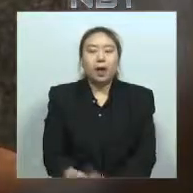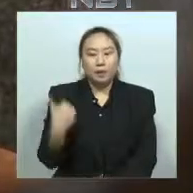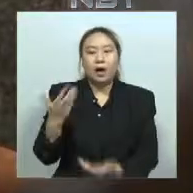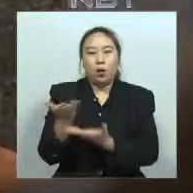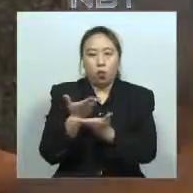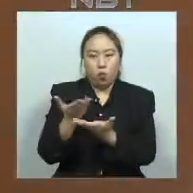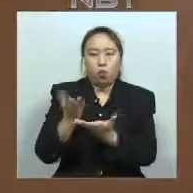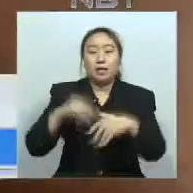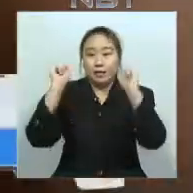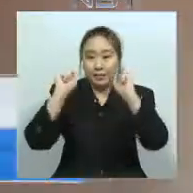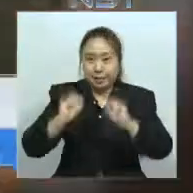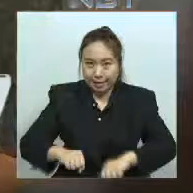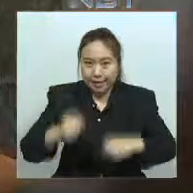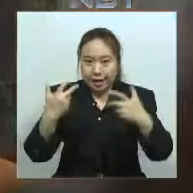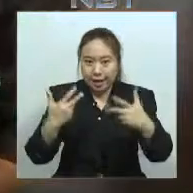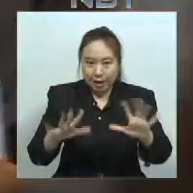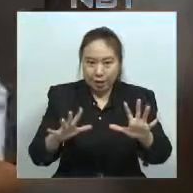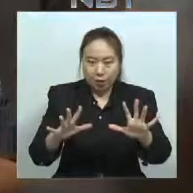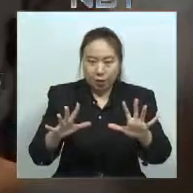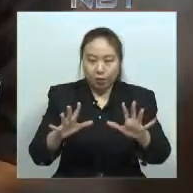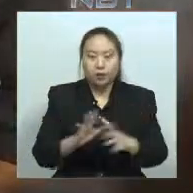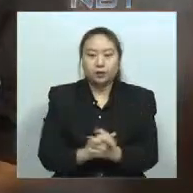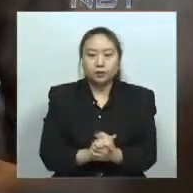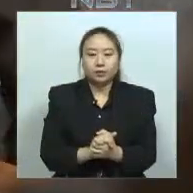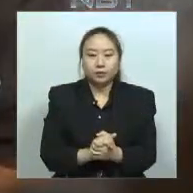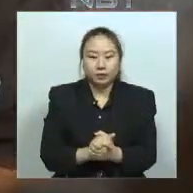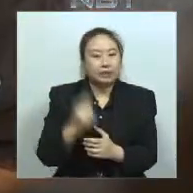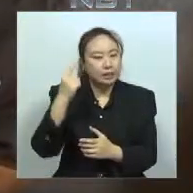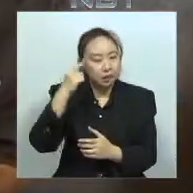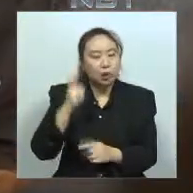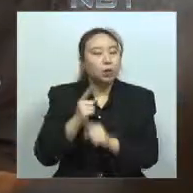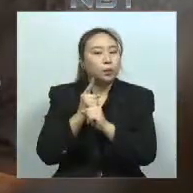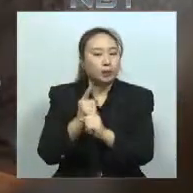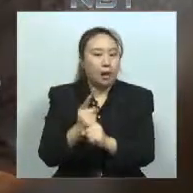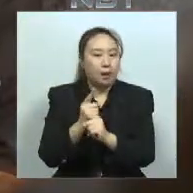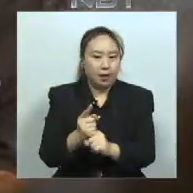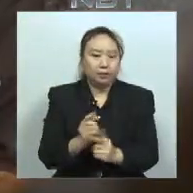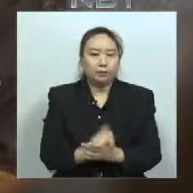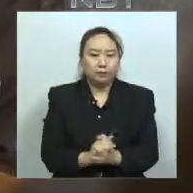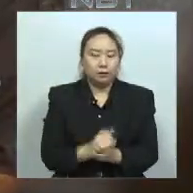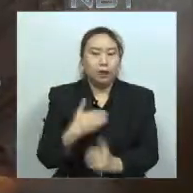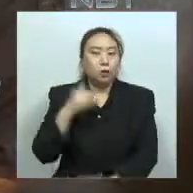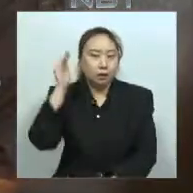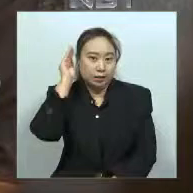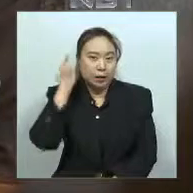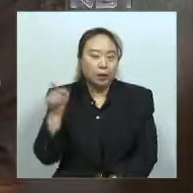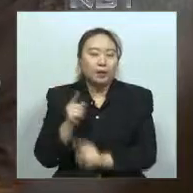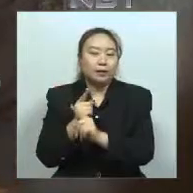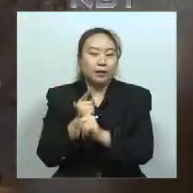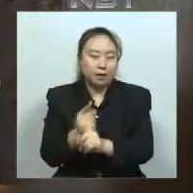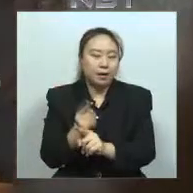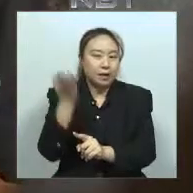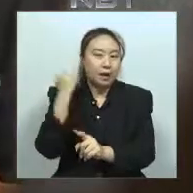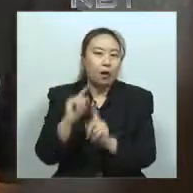แล้วเพราะฉะนั้นก็คงจะเป็นไปตามนั้นก็ยังเชื่อมั่นว่าจะเป็นไปตามนั้นครับที่ได้คุย